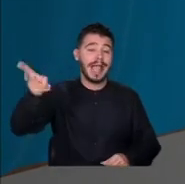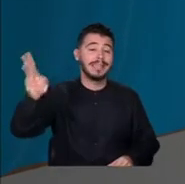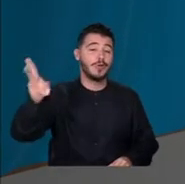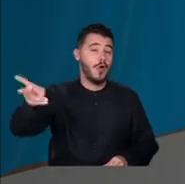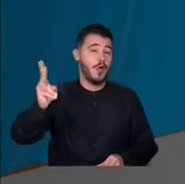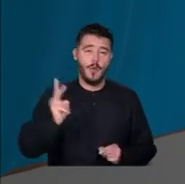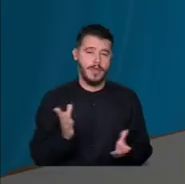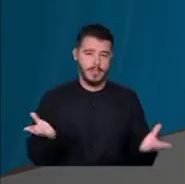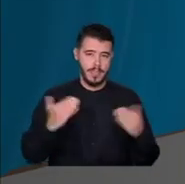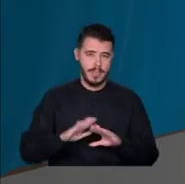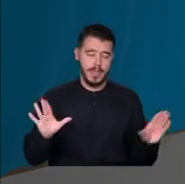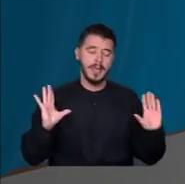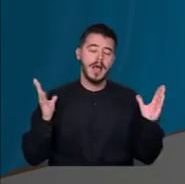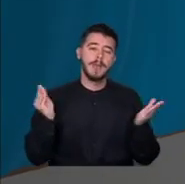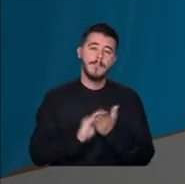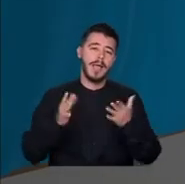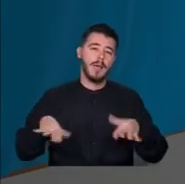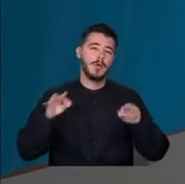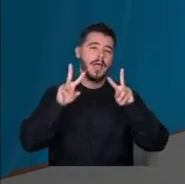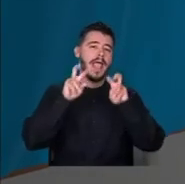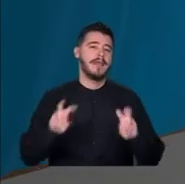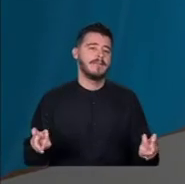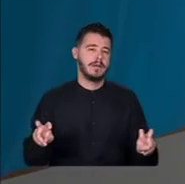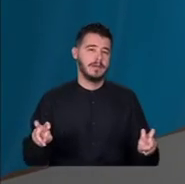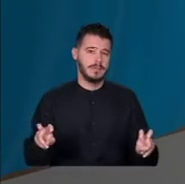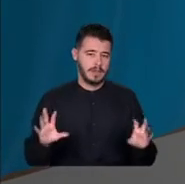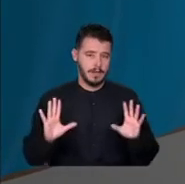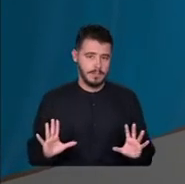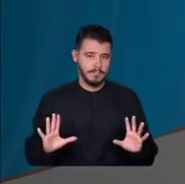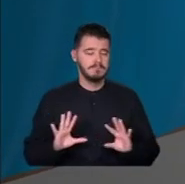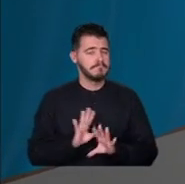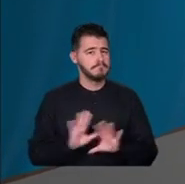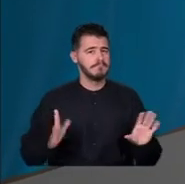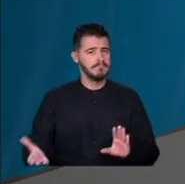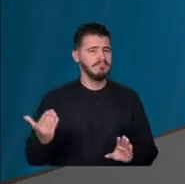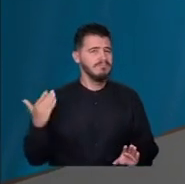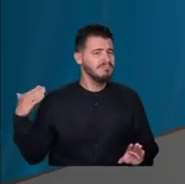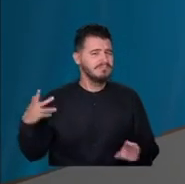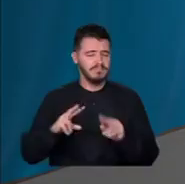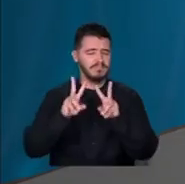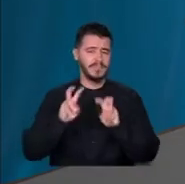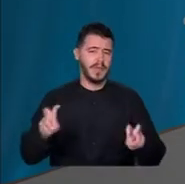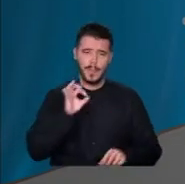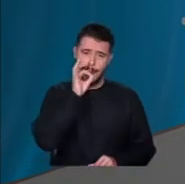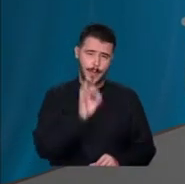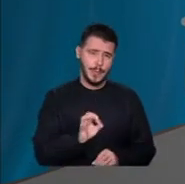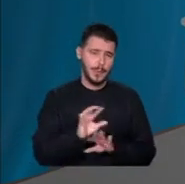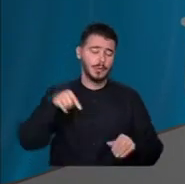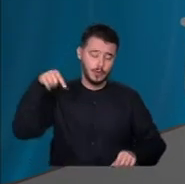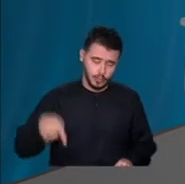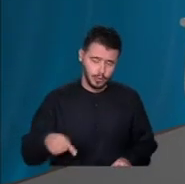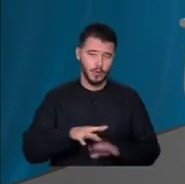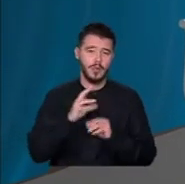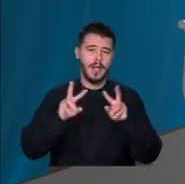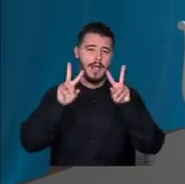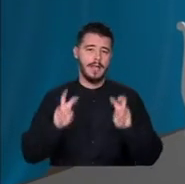πια μια νέα έρευνα. Γιατί στην πραγματικότητα, σοβαρή και ουσιαστική έρευνα δεν έγινε ποτέ. Ακόμα και σε αυτή τη μητέρα που έχασε δύο